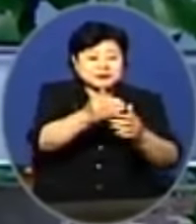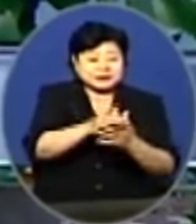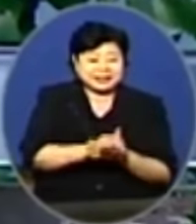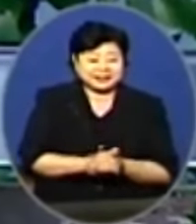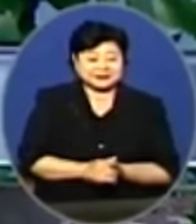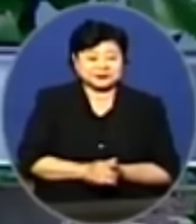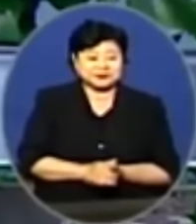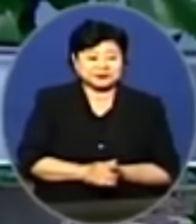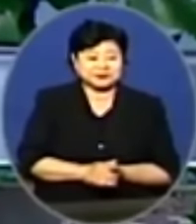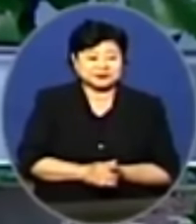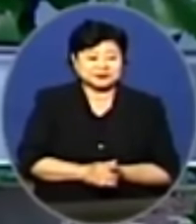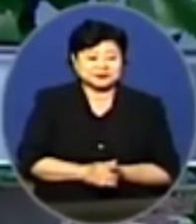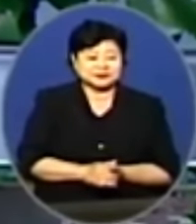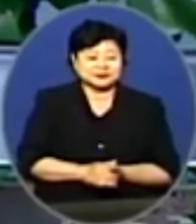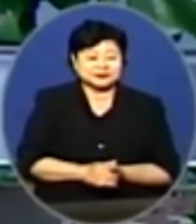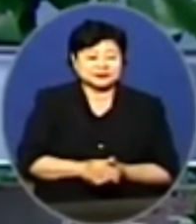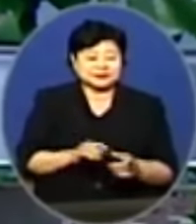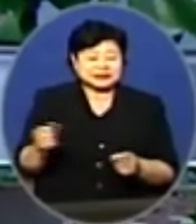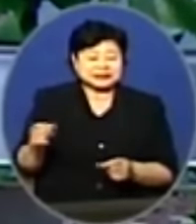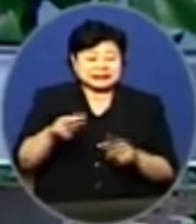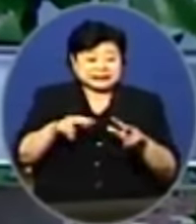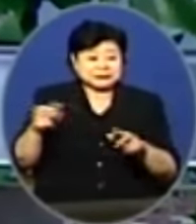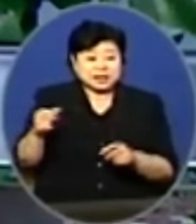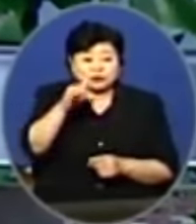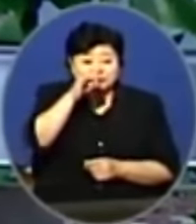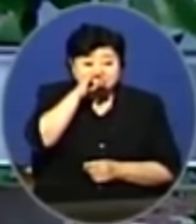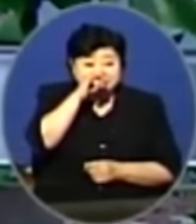놓았습니다. 지금 가지고 있습니다.